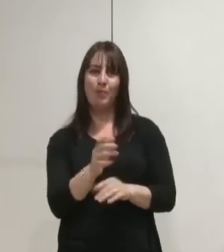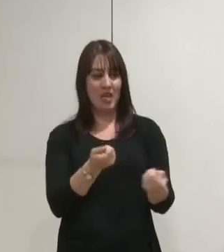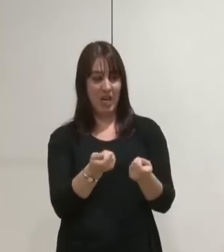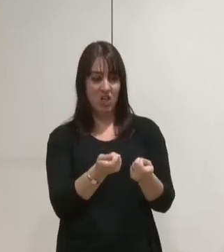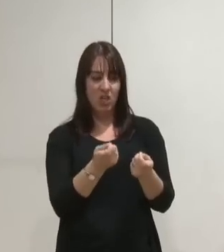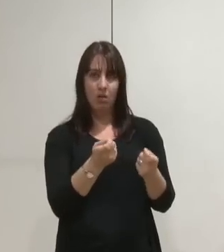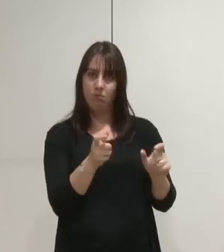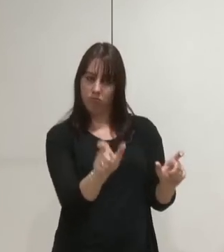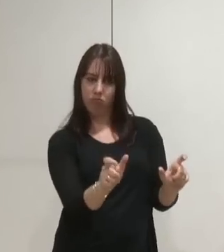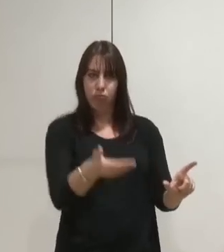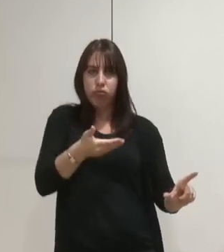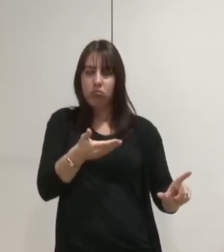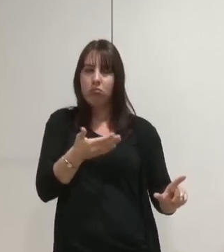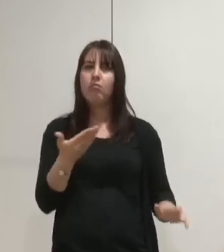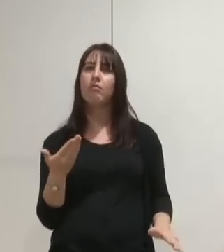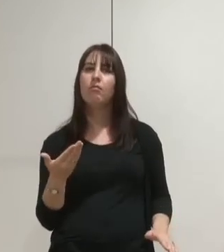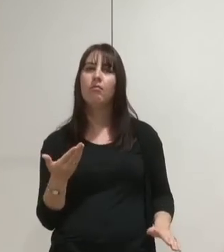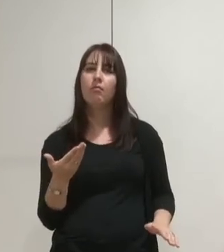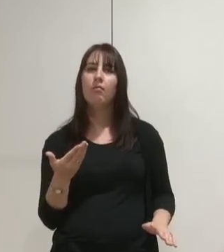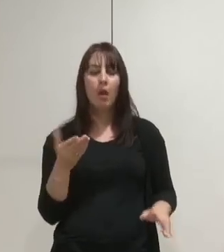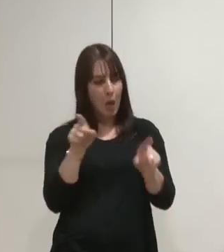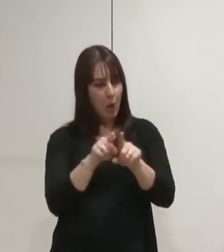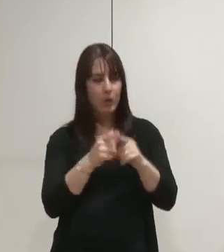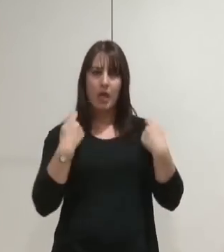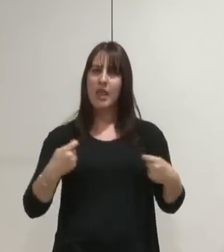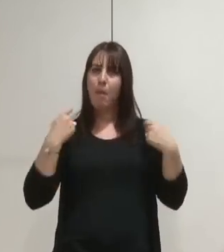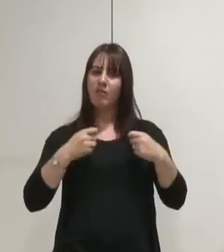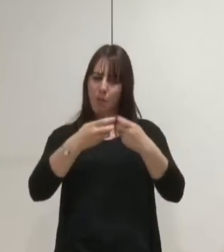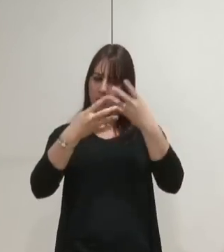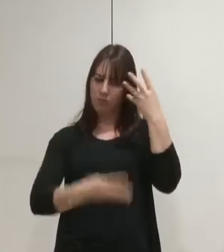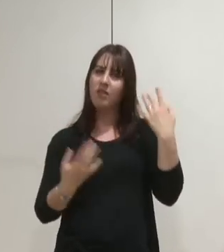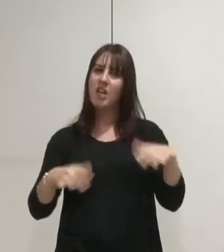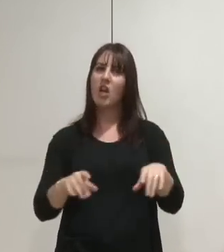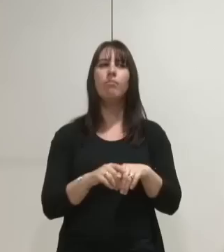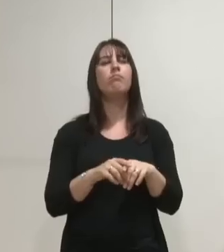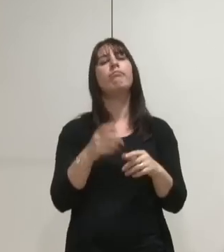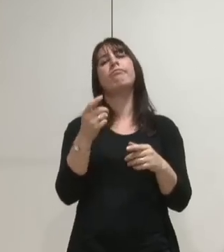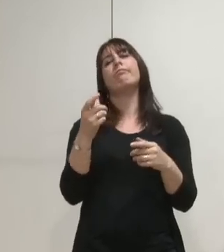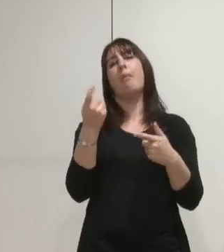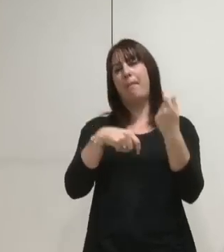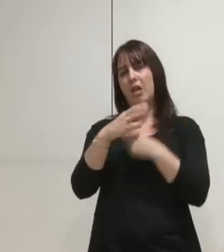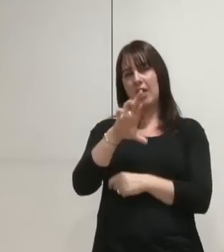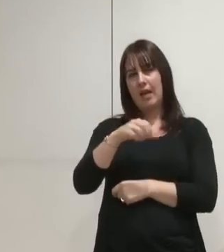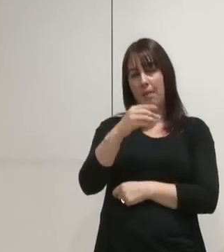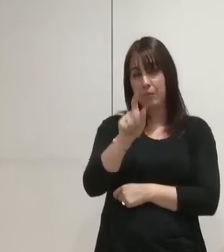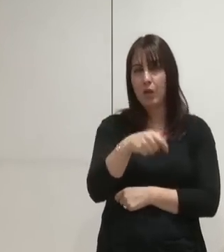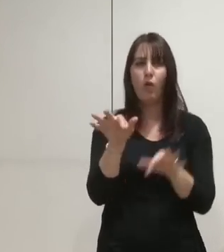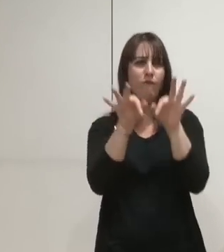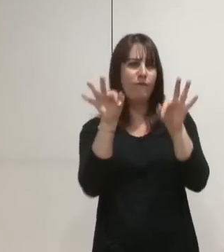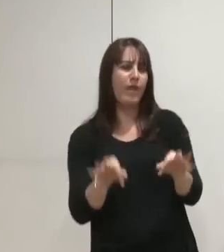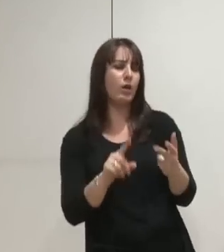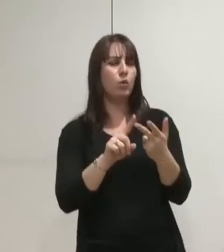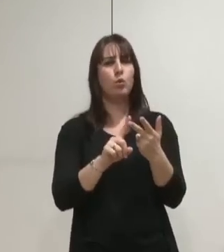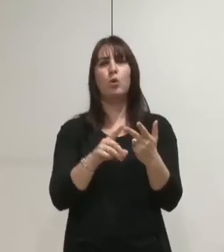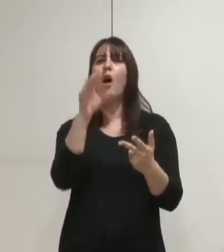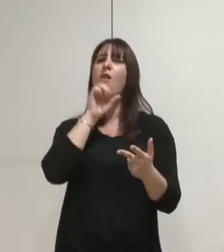déjà et on donne même un certain nombre de dépenses quelles sont tell le marché crème bien sûr les factures les